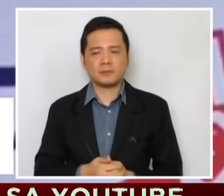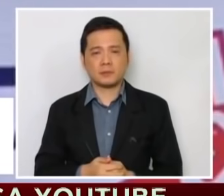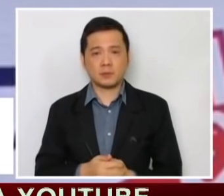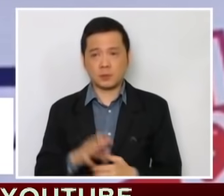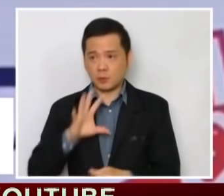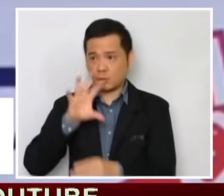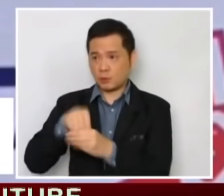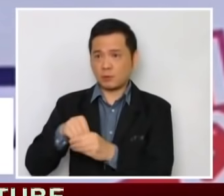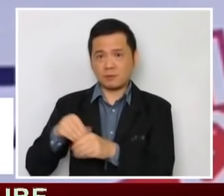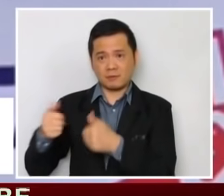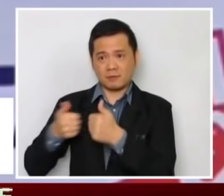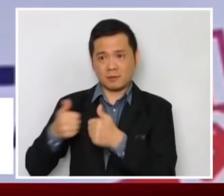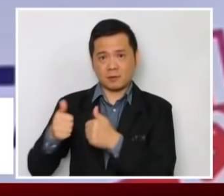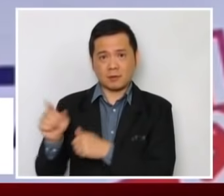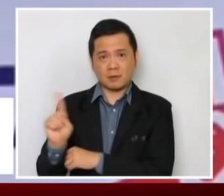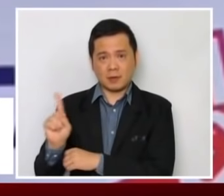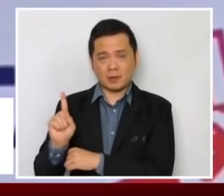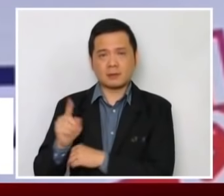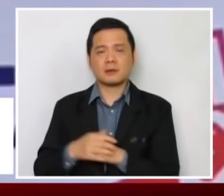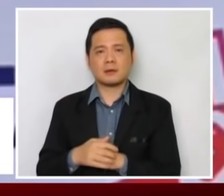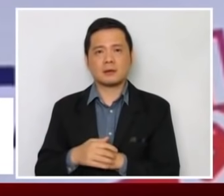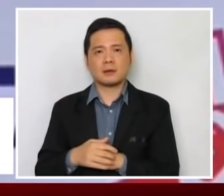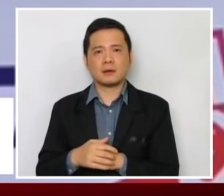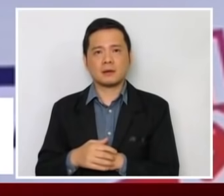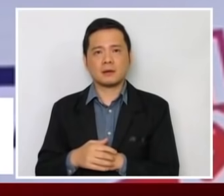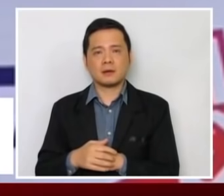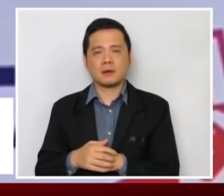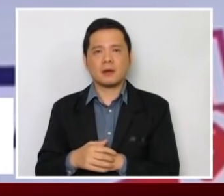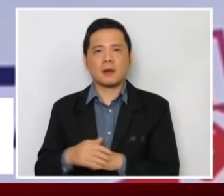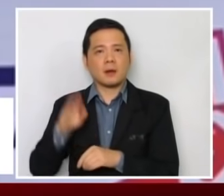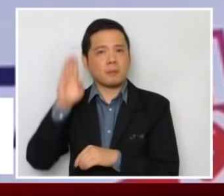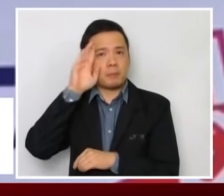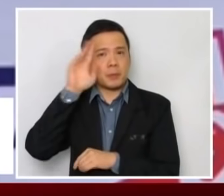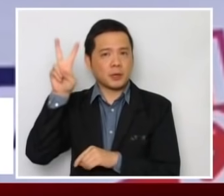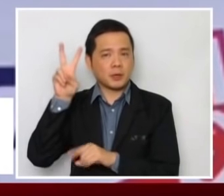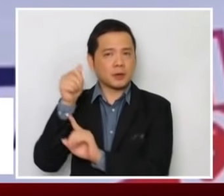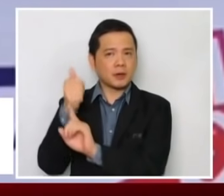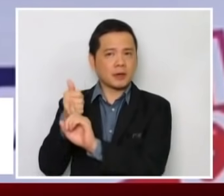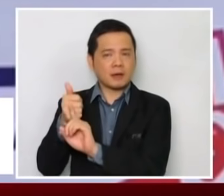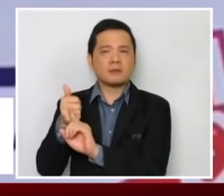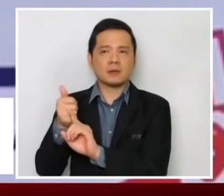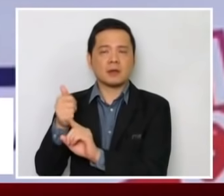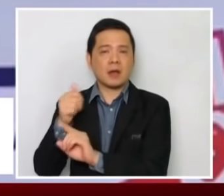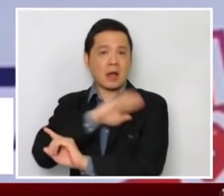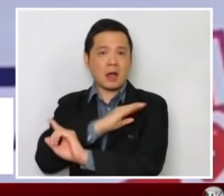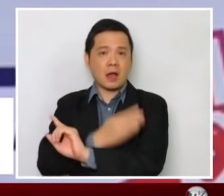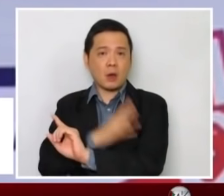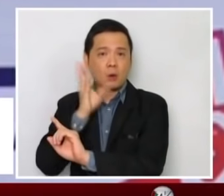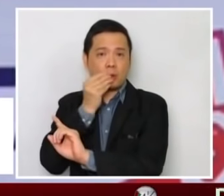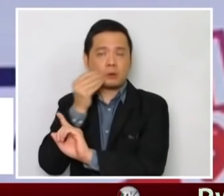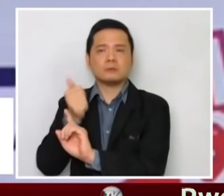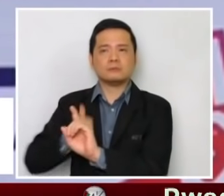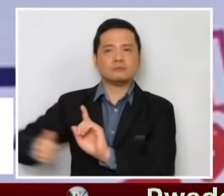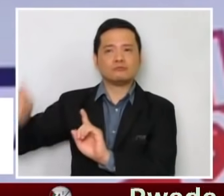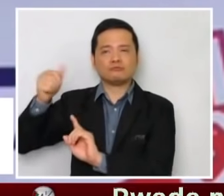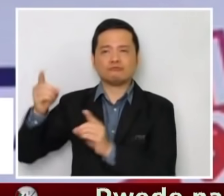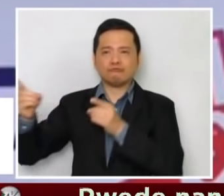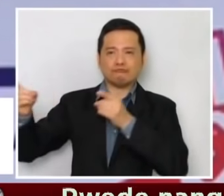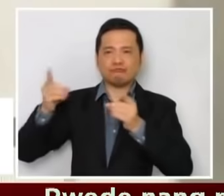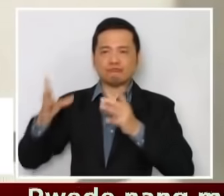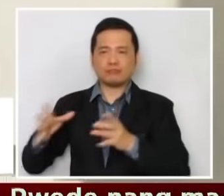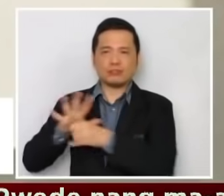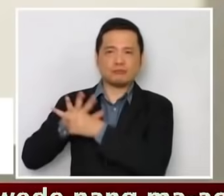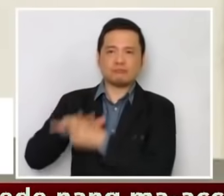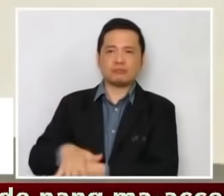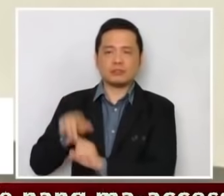sa pagkapangulo, si dating Senador Ferdinand Bongbong Marcos, anak ng namayapang pangulo at diktador na si Ferdinand Marcos